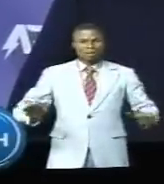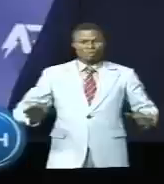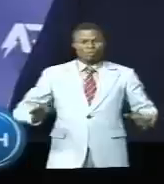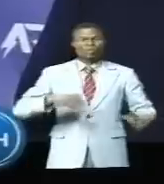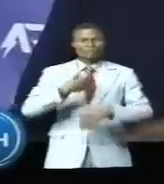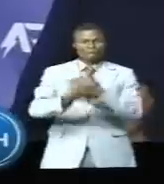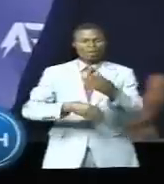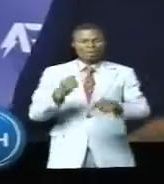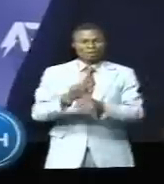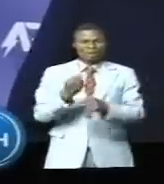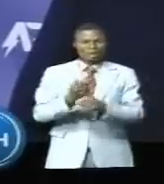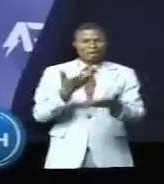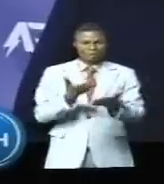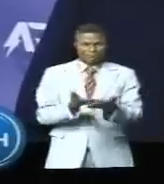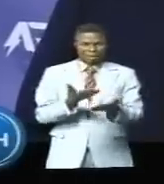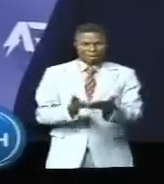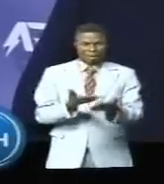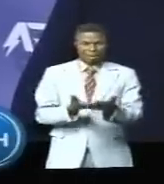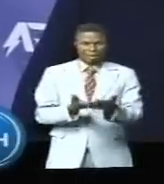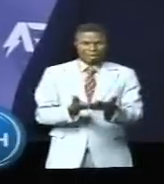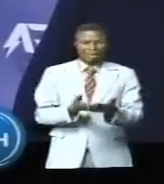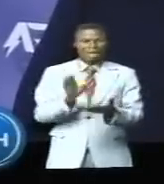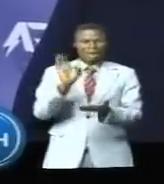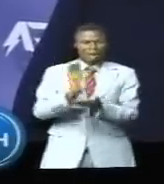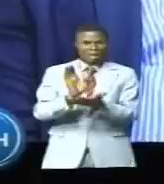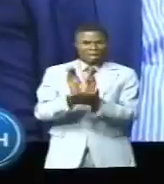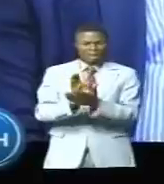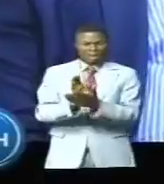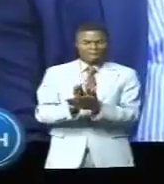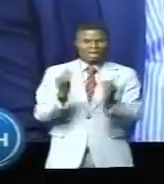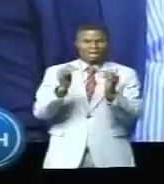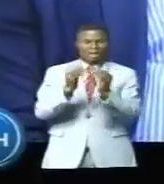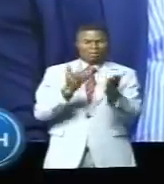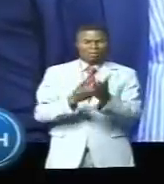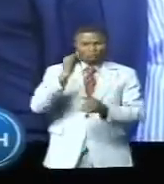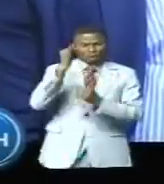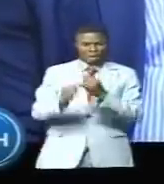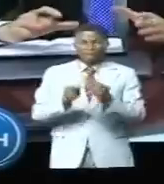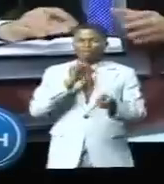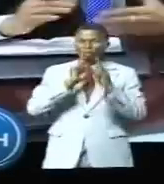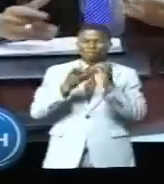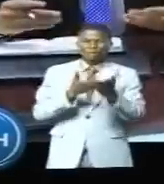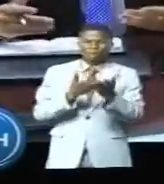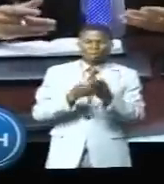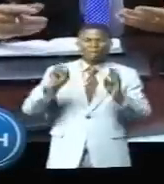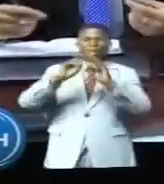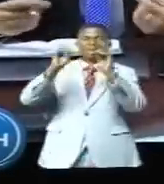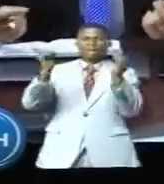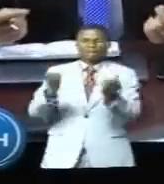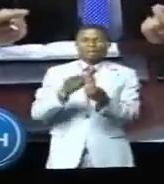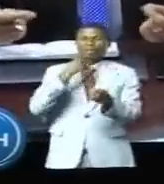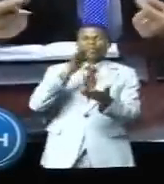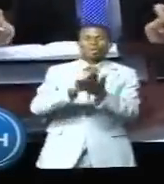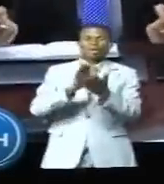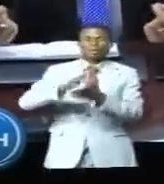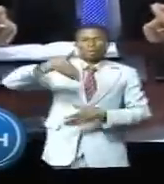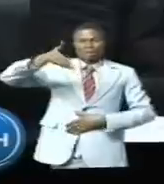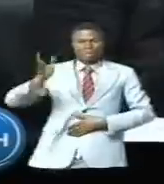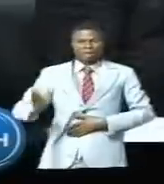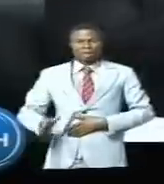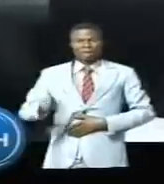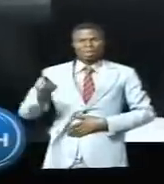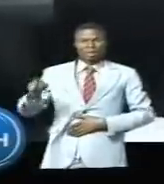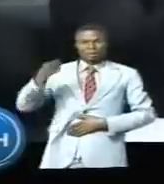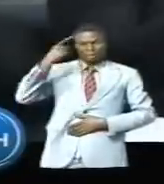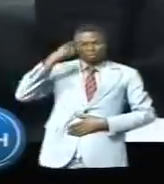délivrance in fine de ce certificat de conformité. Au terme des échanges, la délégation a remercié les experts de l'ARE